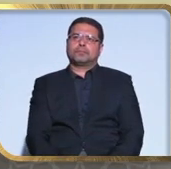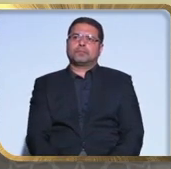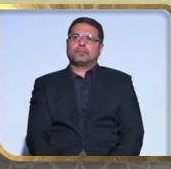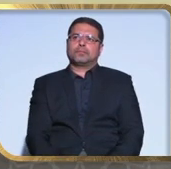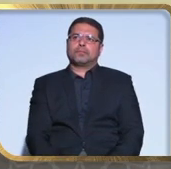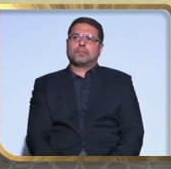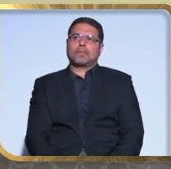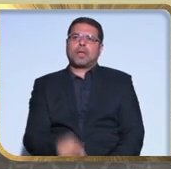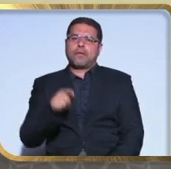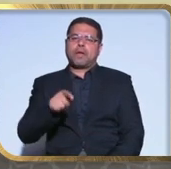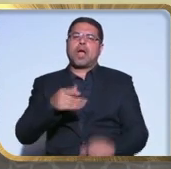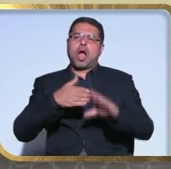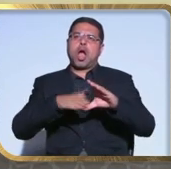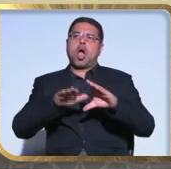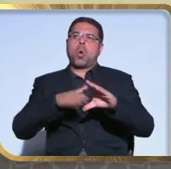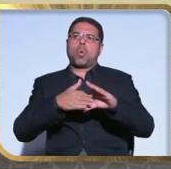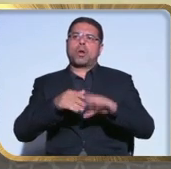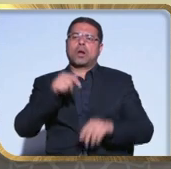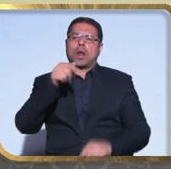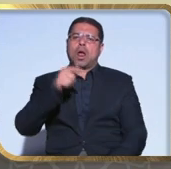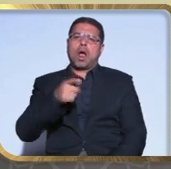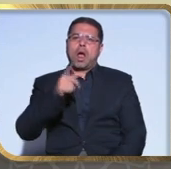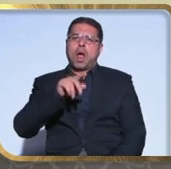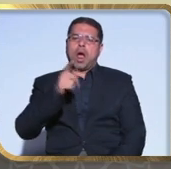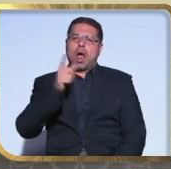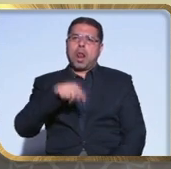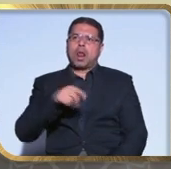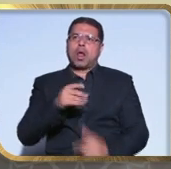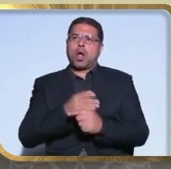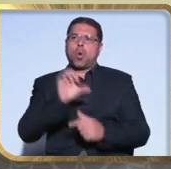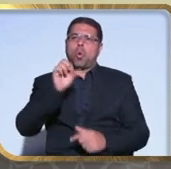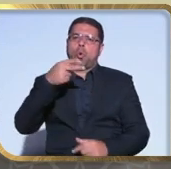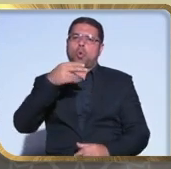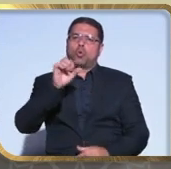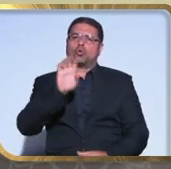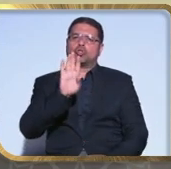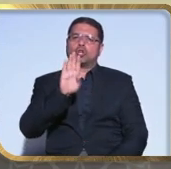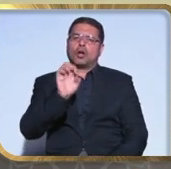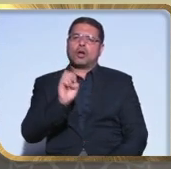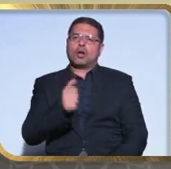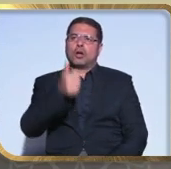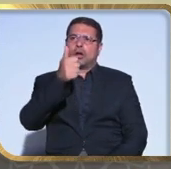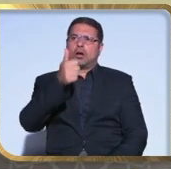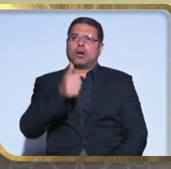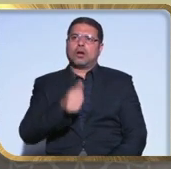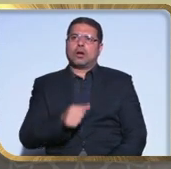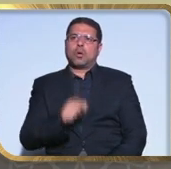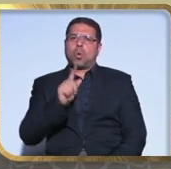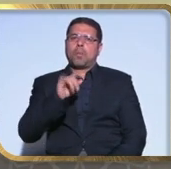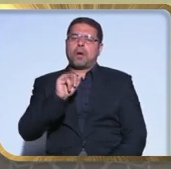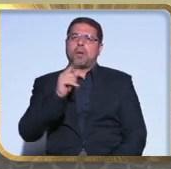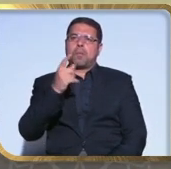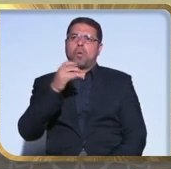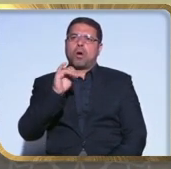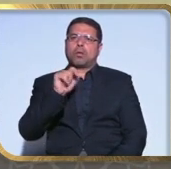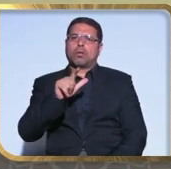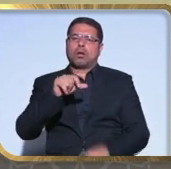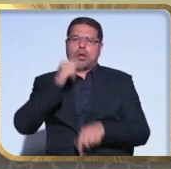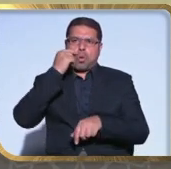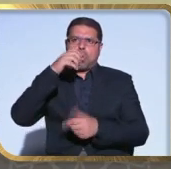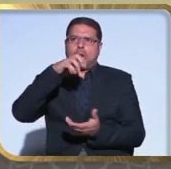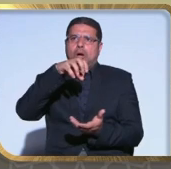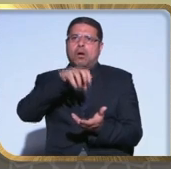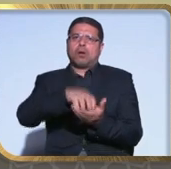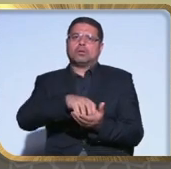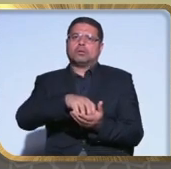فهي خاويه على عروشها وبئر